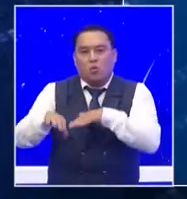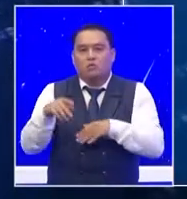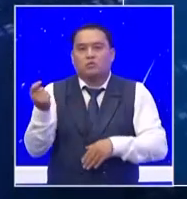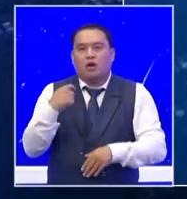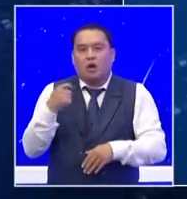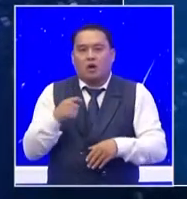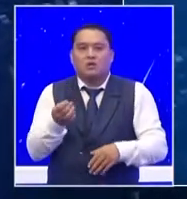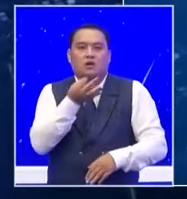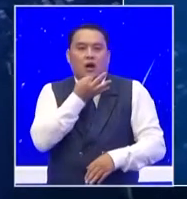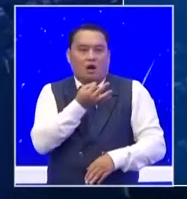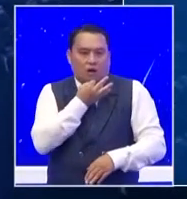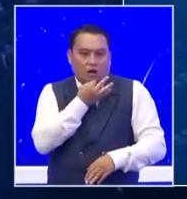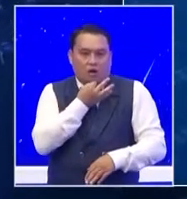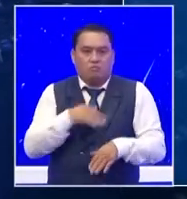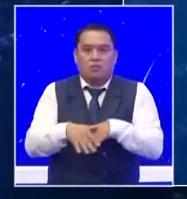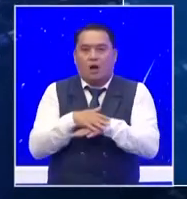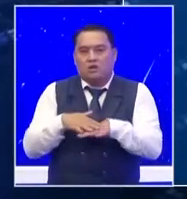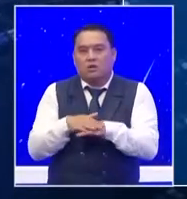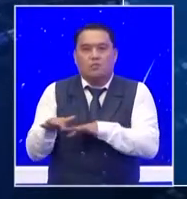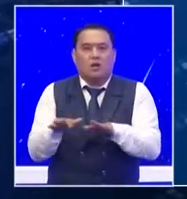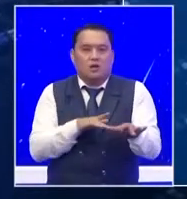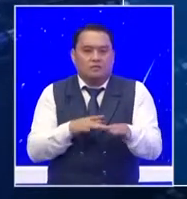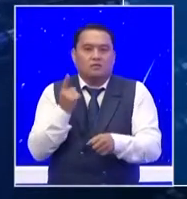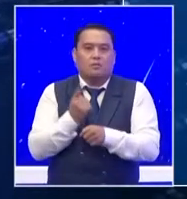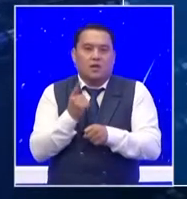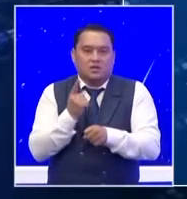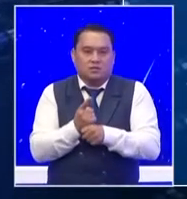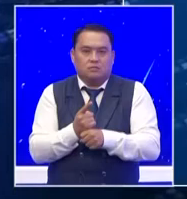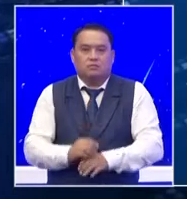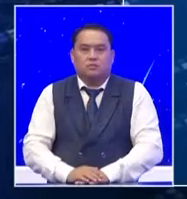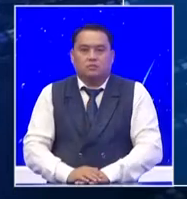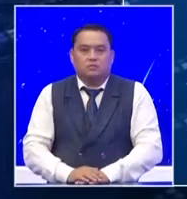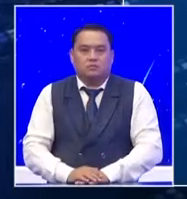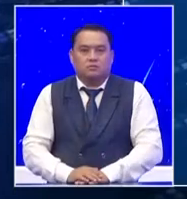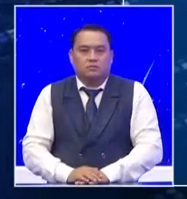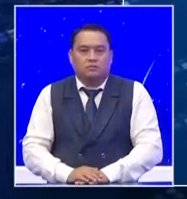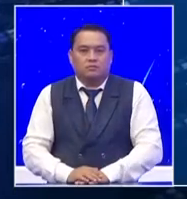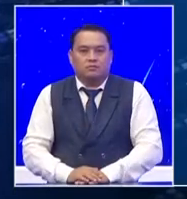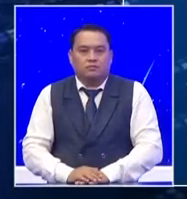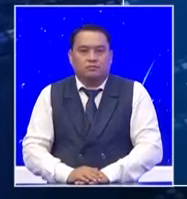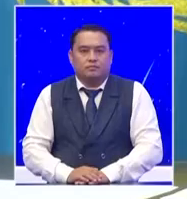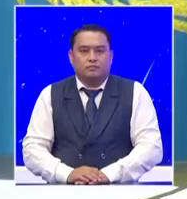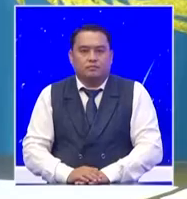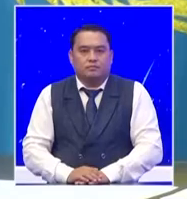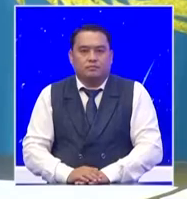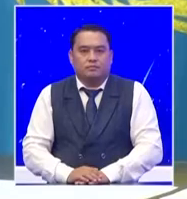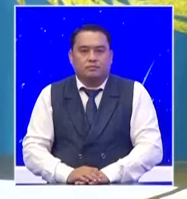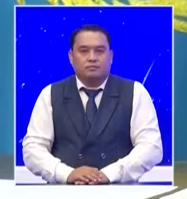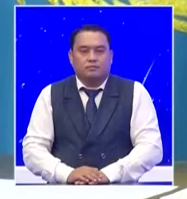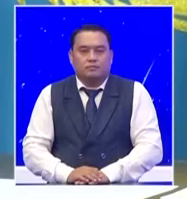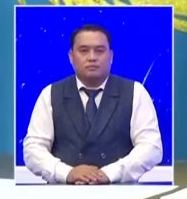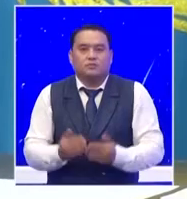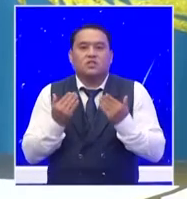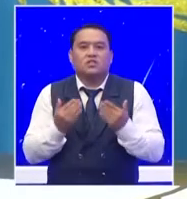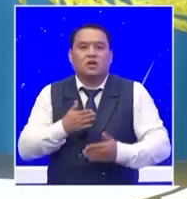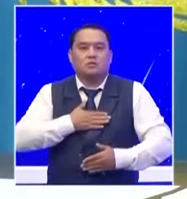саунам открываться рано. Да и массовые мероприятия, в том числе семейные, запрет еще остается. Сейчас мы